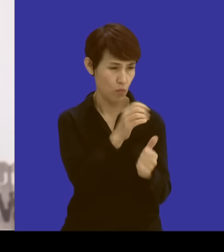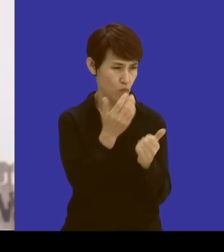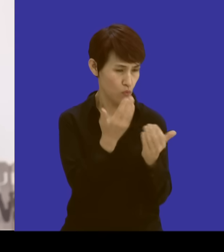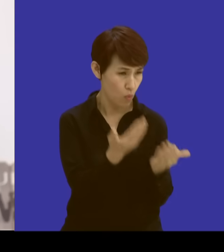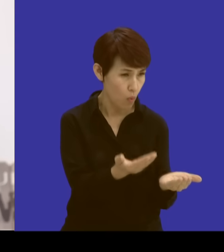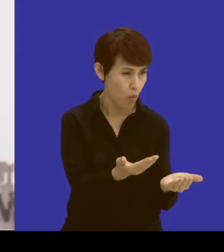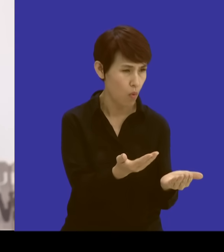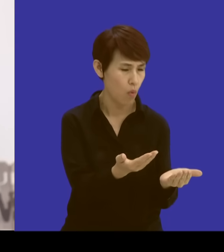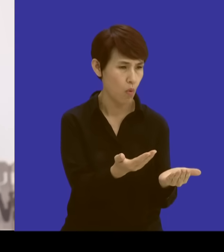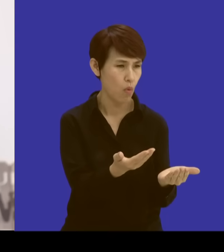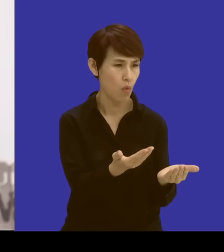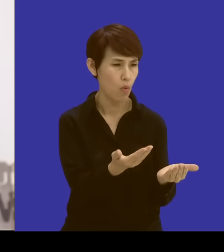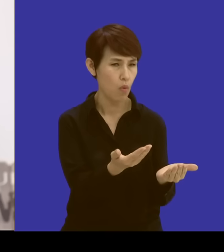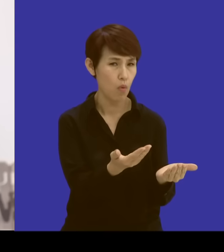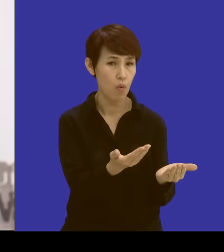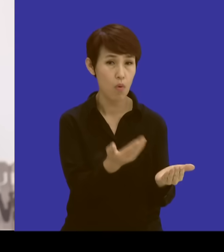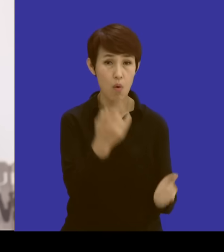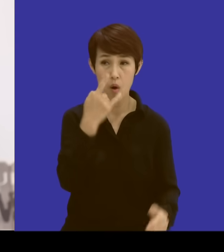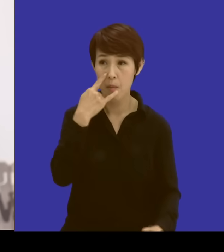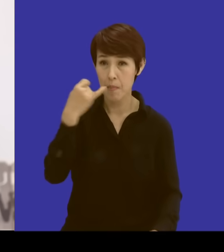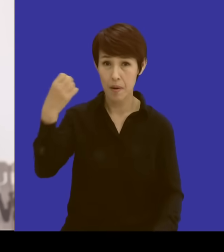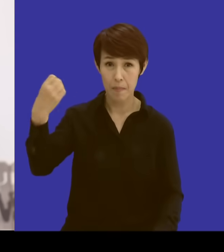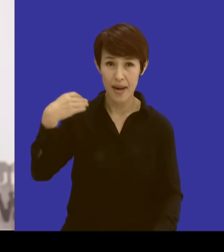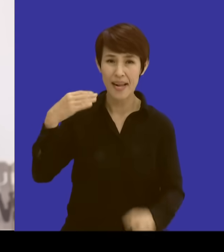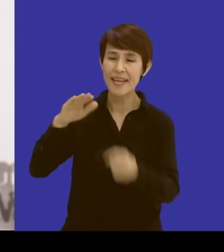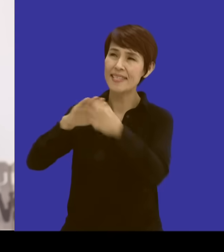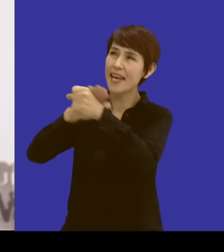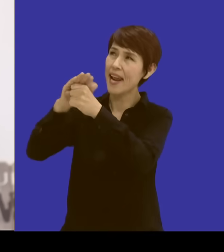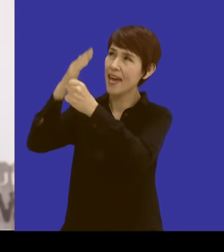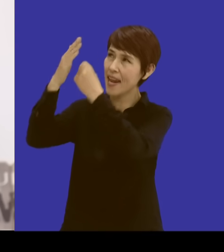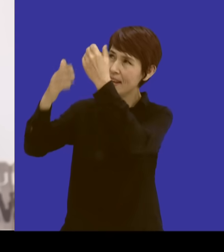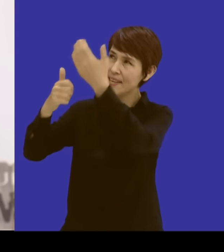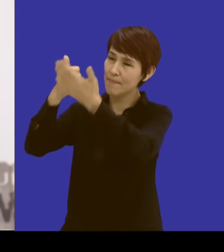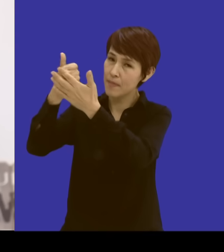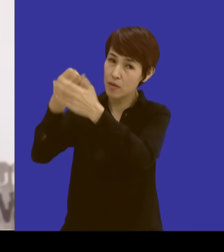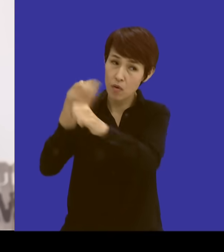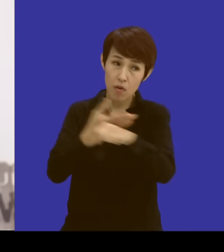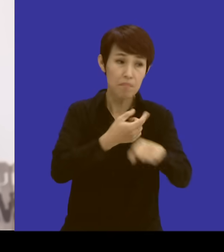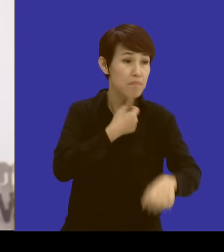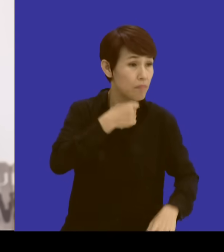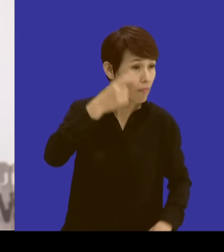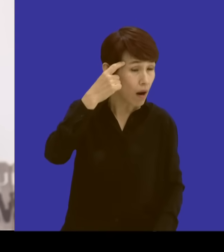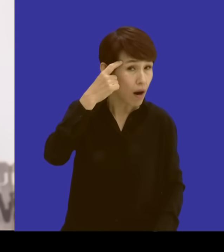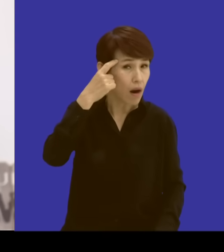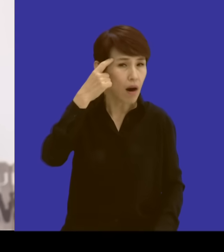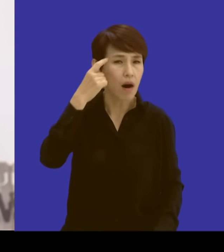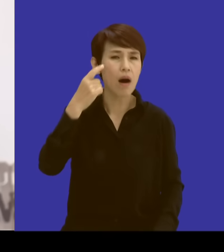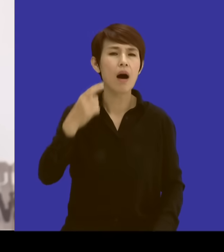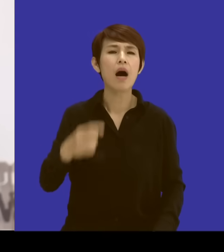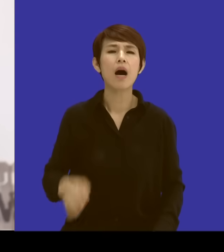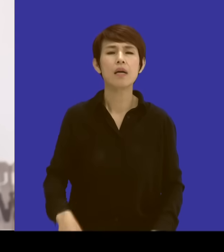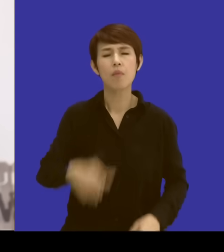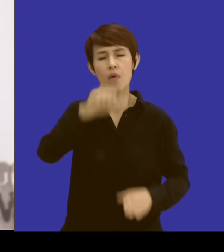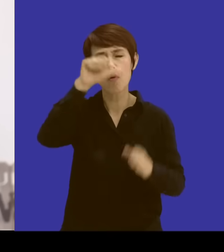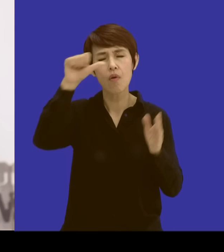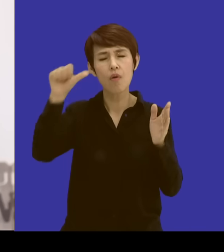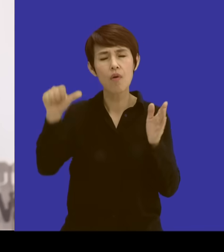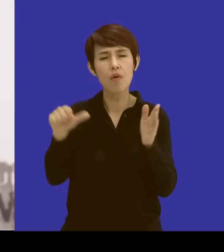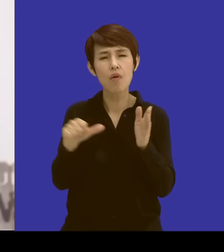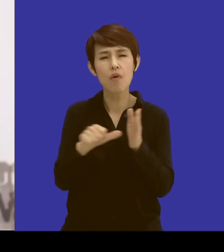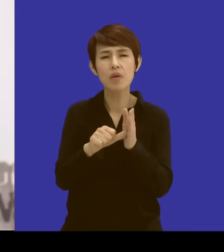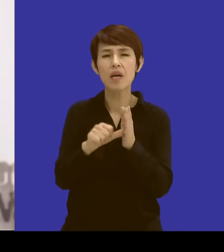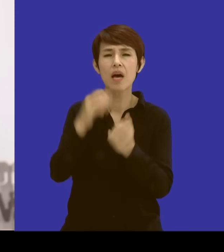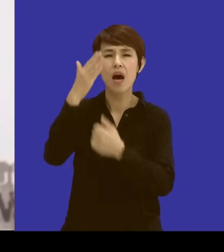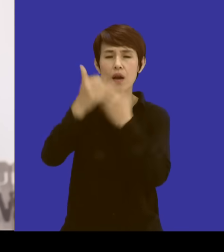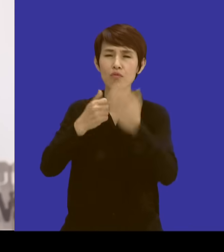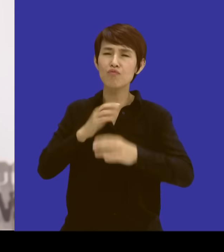보신다. 이제 그 말이 어머니는 사랑의 하나님을 가르쳐주고 싶으셨을 텐데 아, 내가 평생 들었던 하나님 두려운